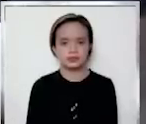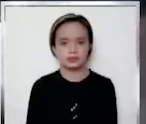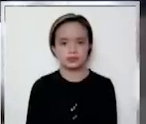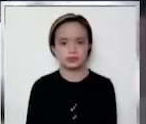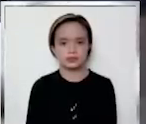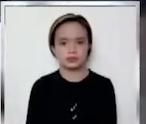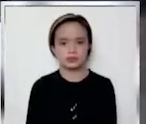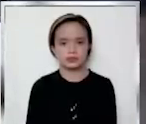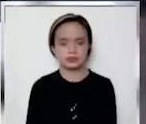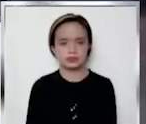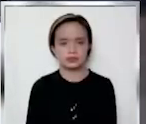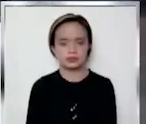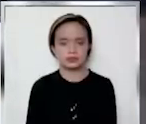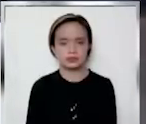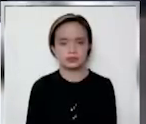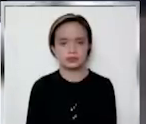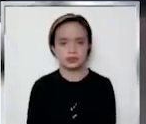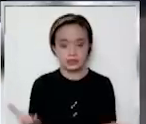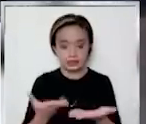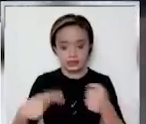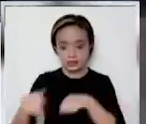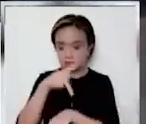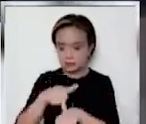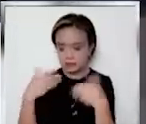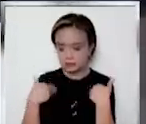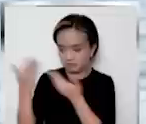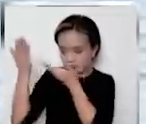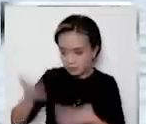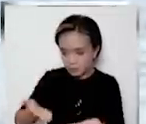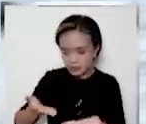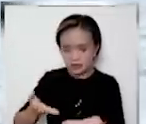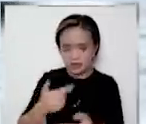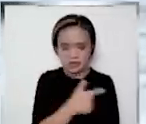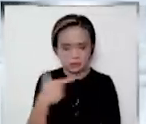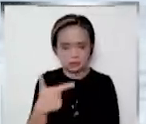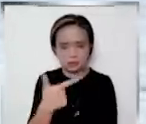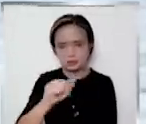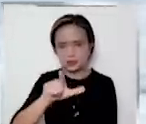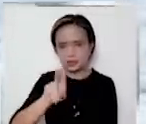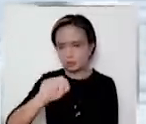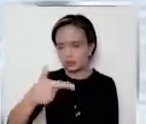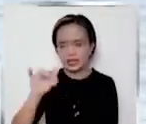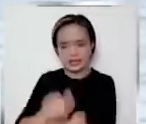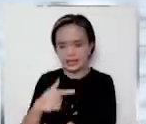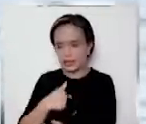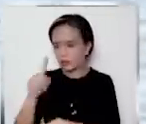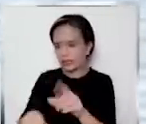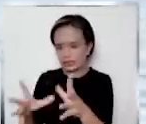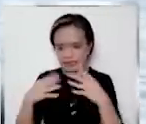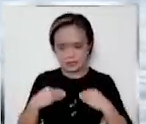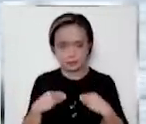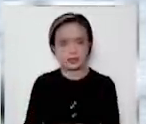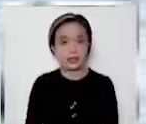Sa Pilipinas, nag-i-import ng galunggong. Hindi ko talaga matanggap yan. Kabalintunaan nga raw maituturing ang pag-import ng